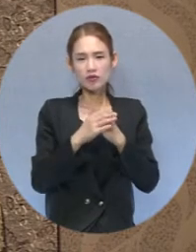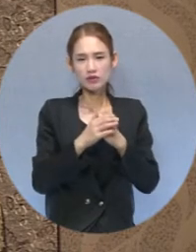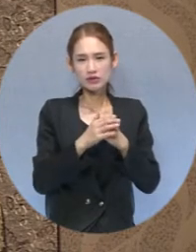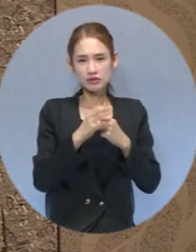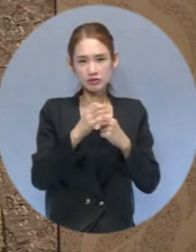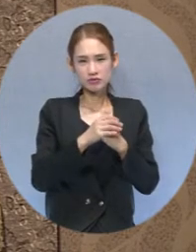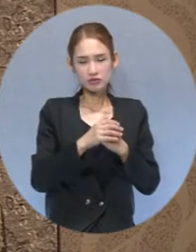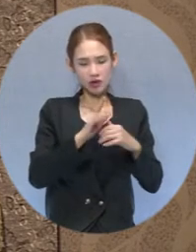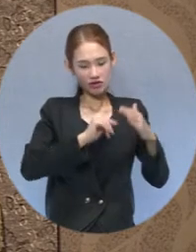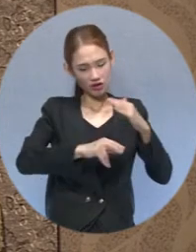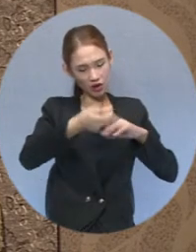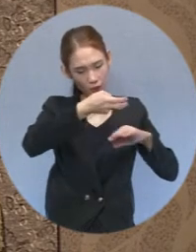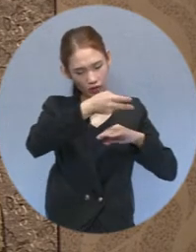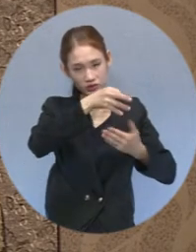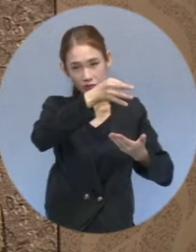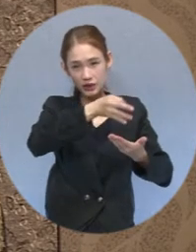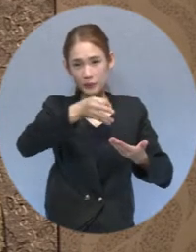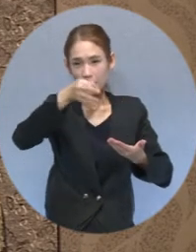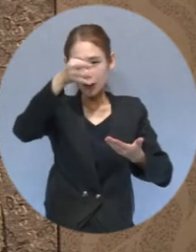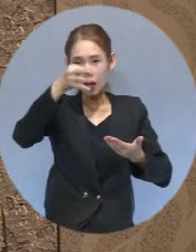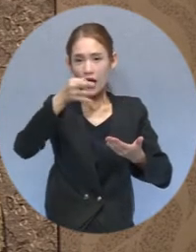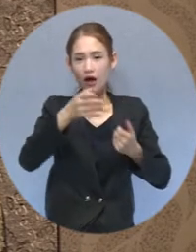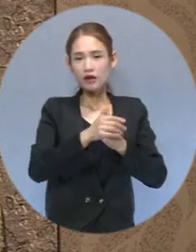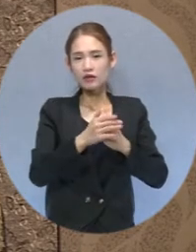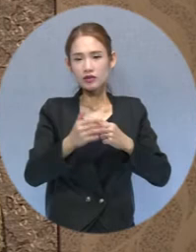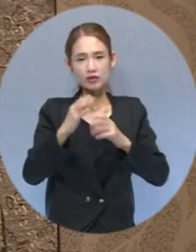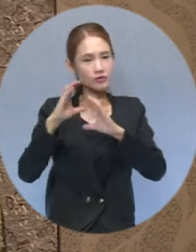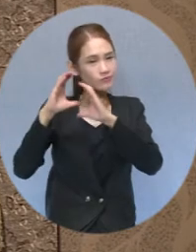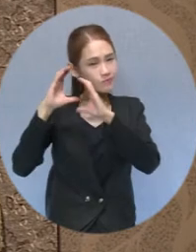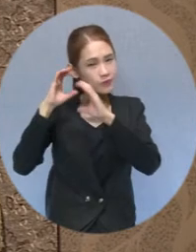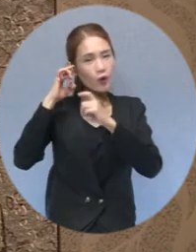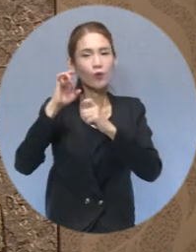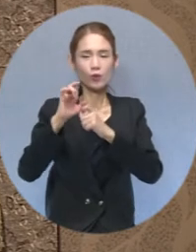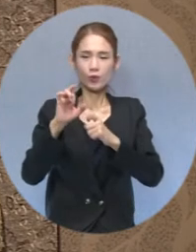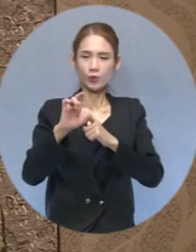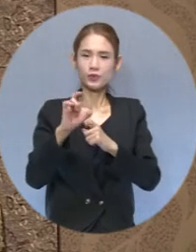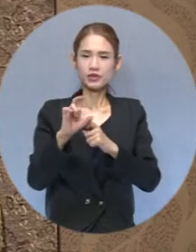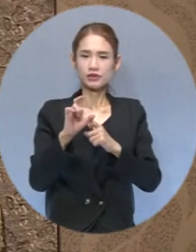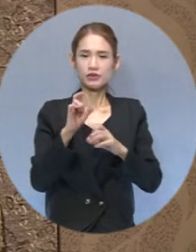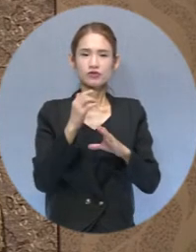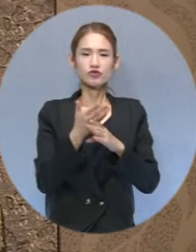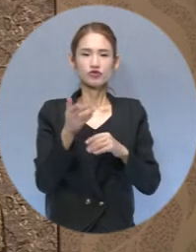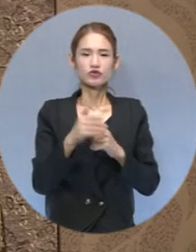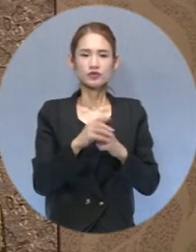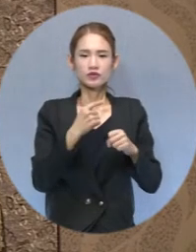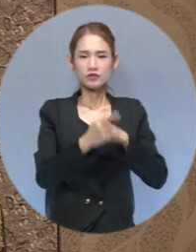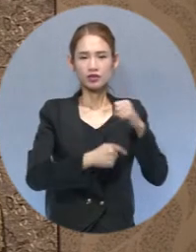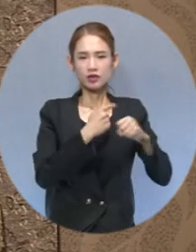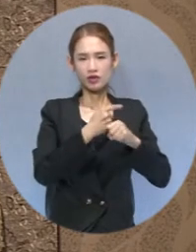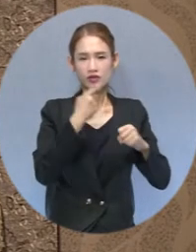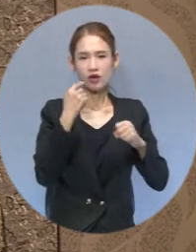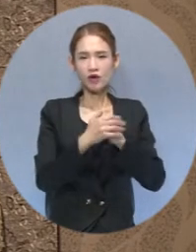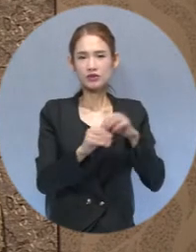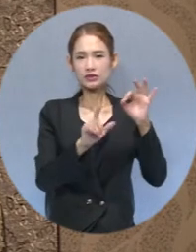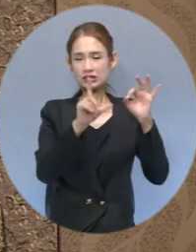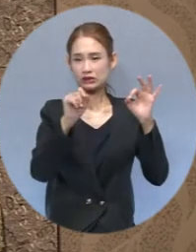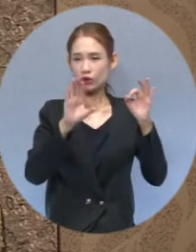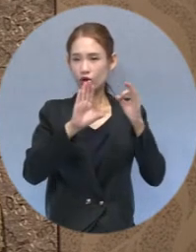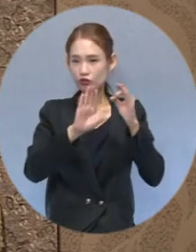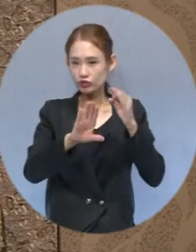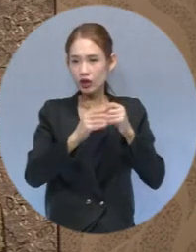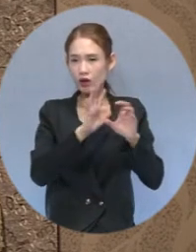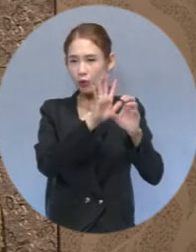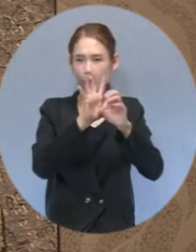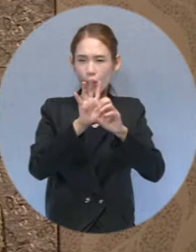많은 시민들의 의견도 듣고 고민도 하고 좀 그랬었는데 네. 작년 10월 이후에 또 코로나가 급속도로 확산이 되면서